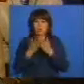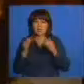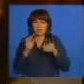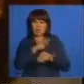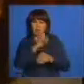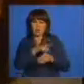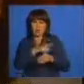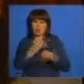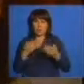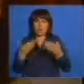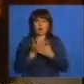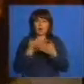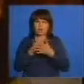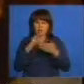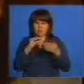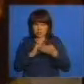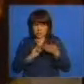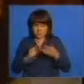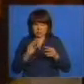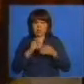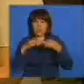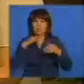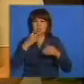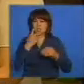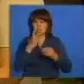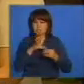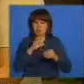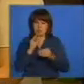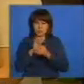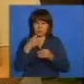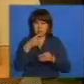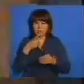нығайту және ақпараттандыру саласын дамыту жайы да назардан тыс қалмады.